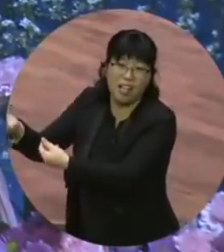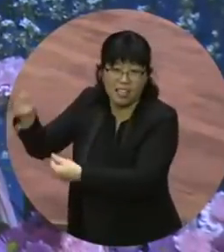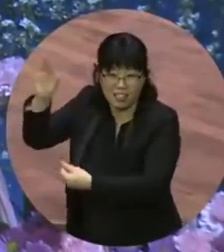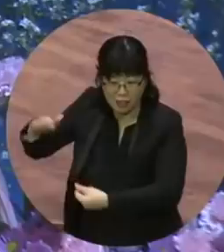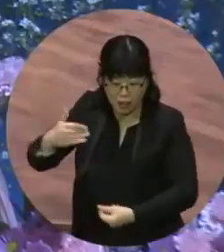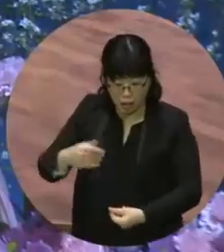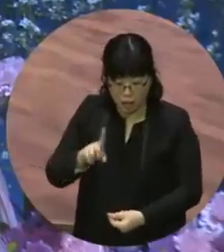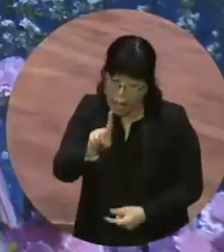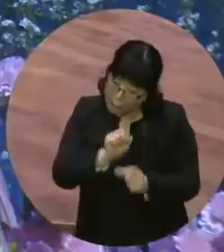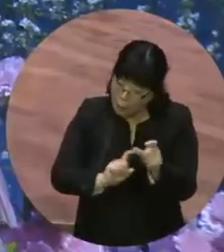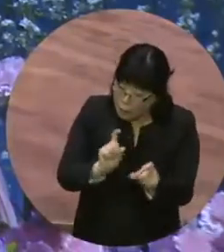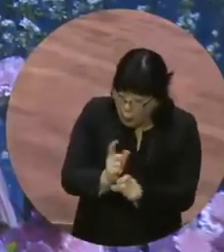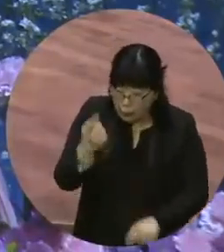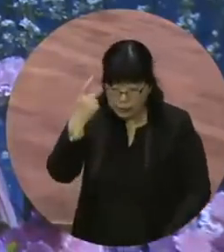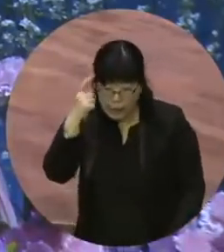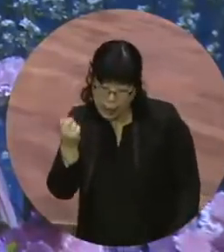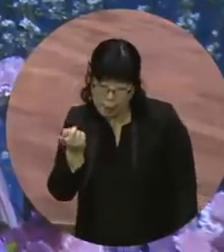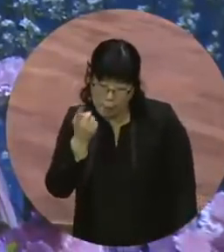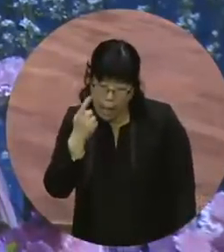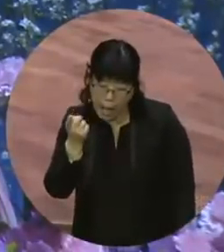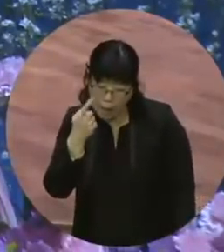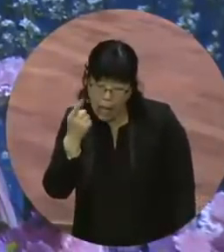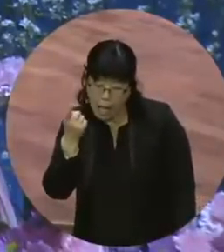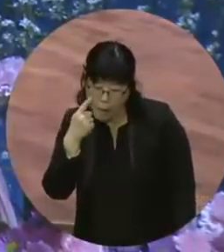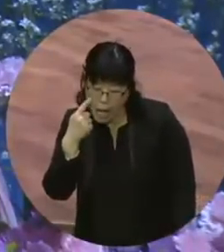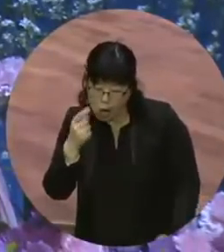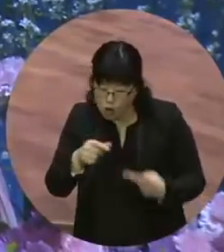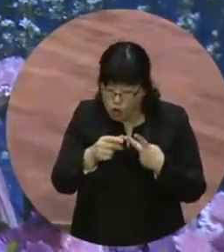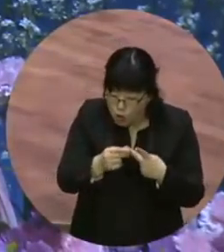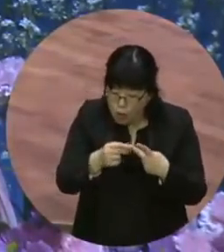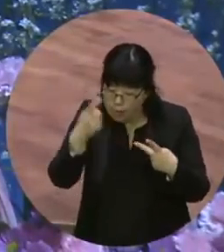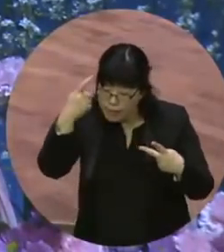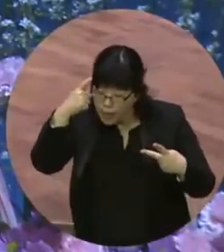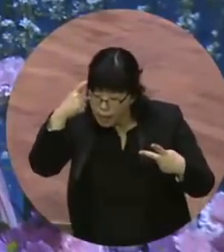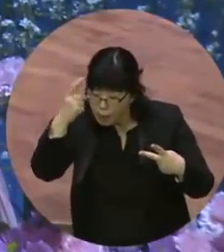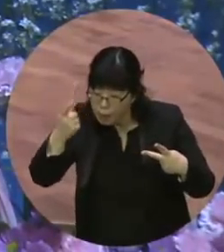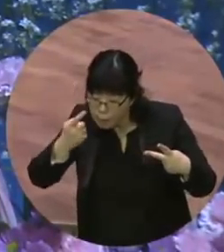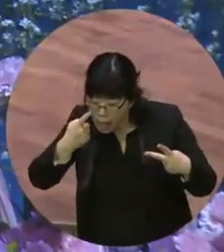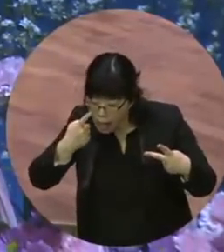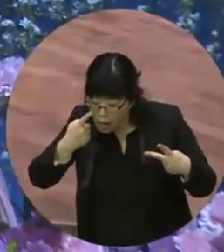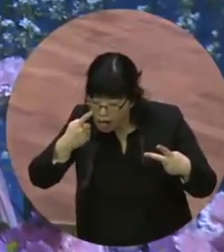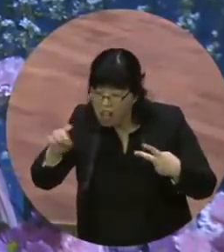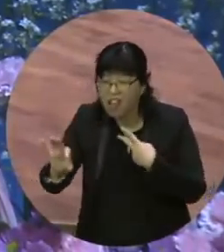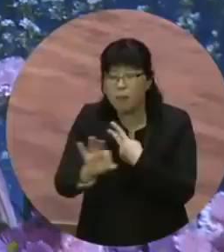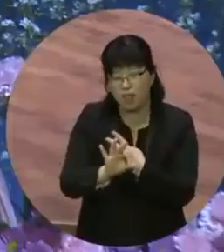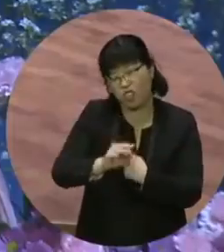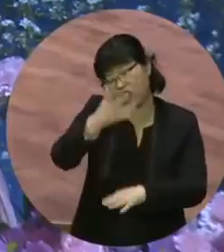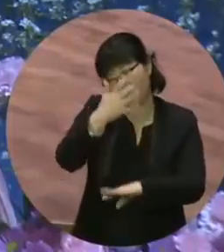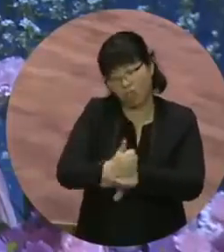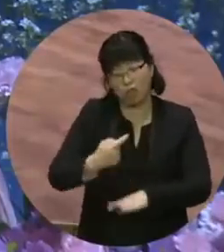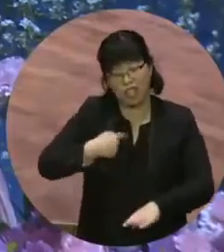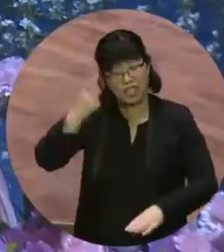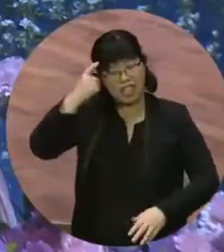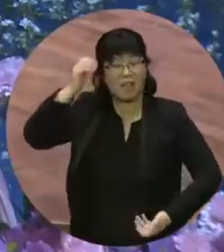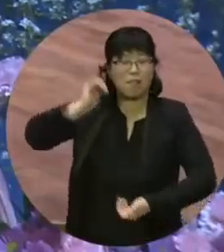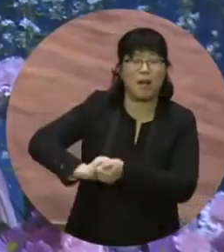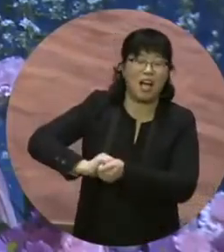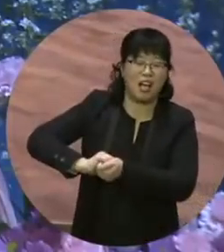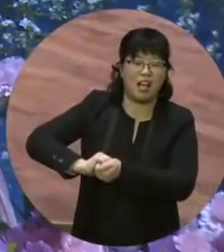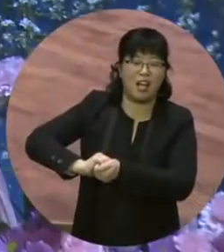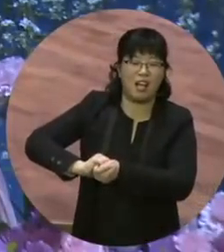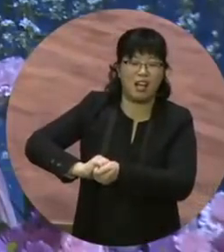미루고 주저주저하면 하나님의 축복을 맛볼 수가 없어요. 미룰 때 불신앙이 살며시 들어옵니다.